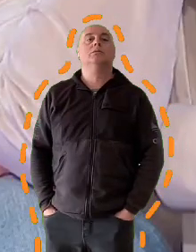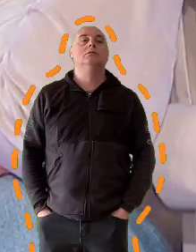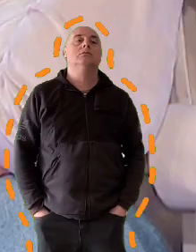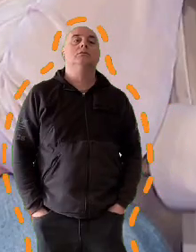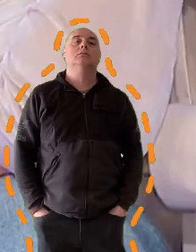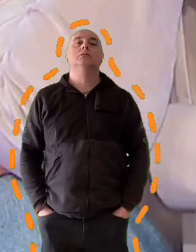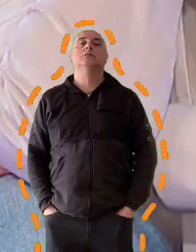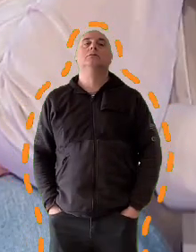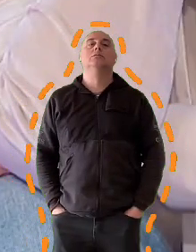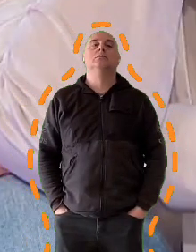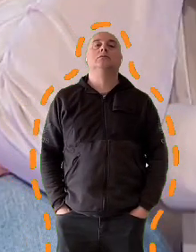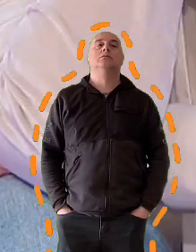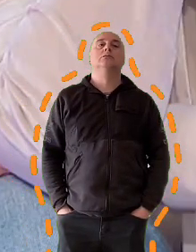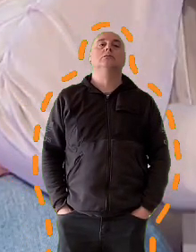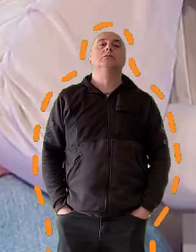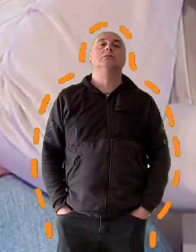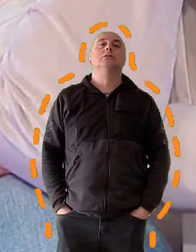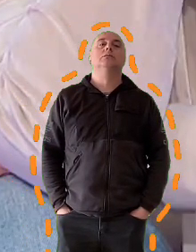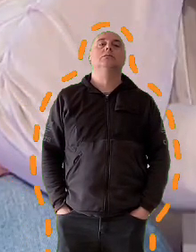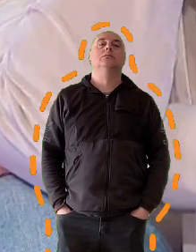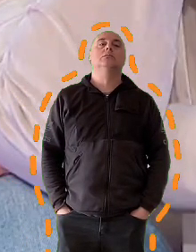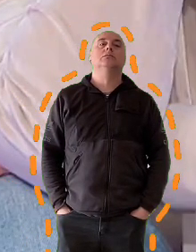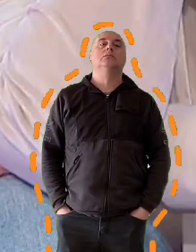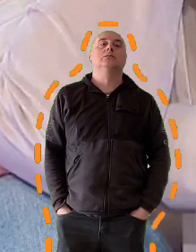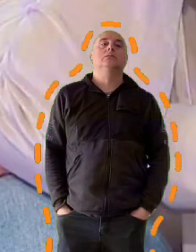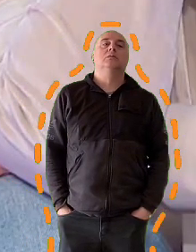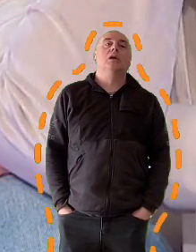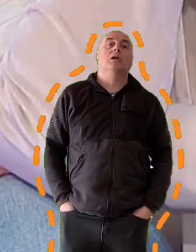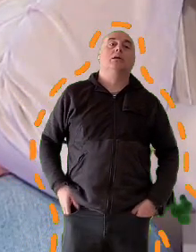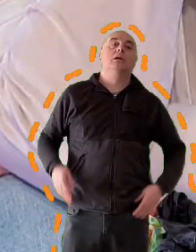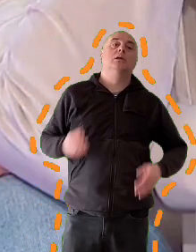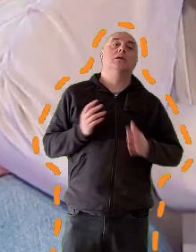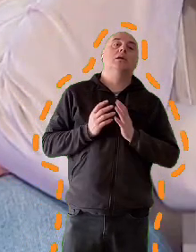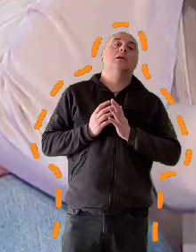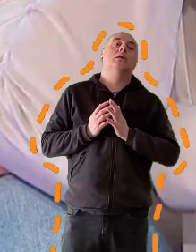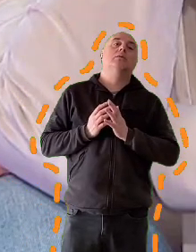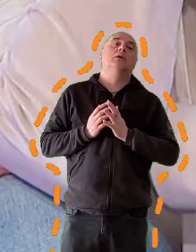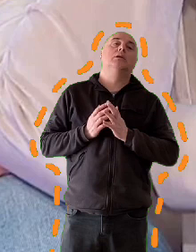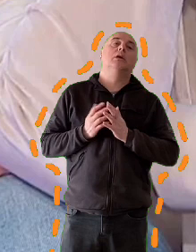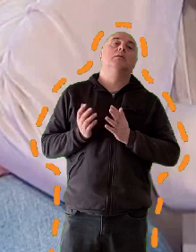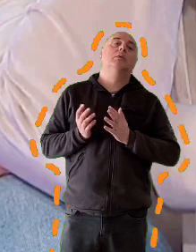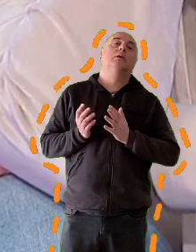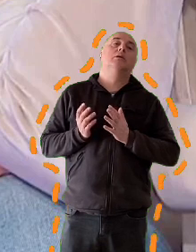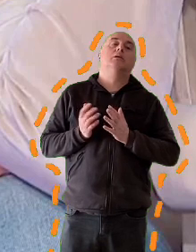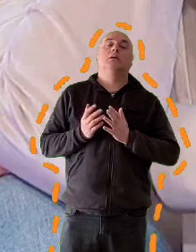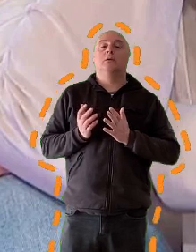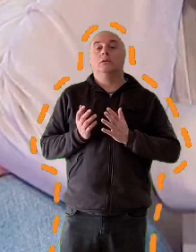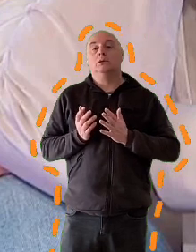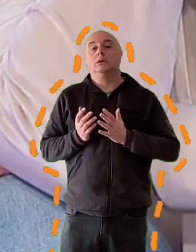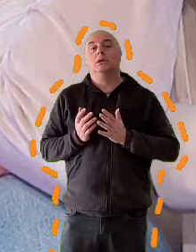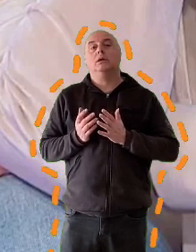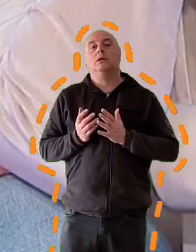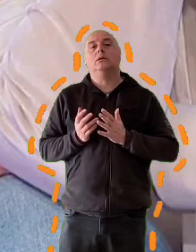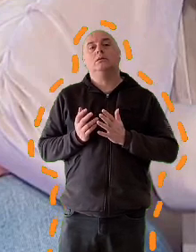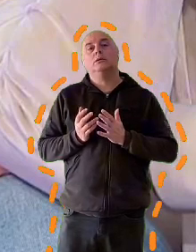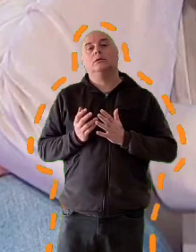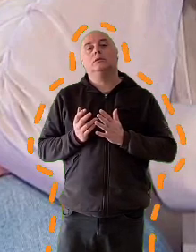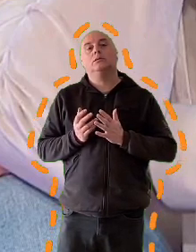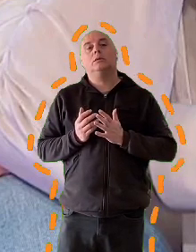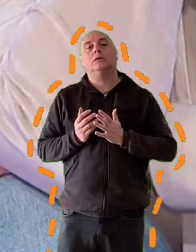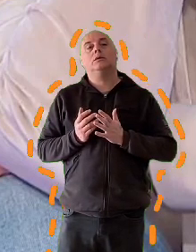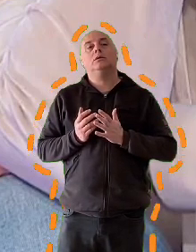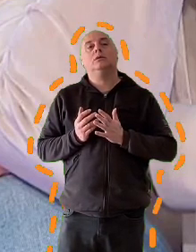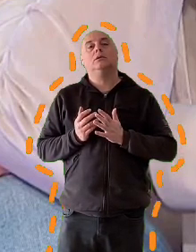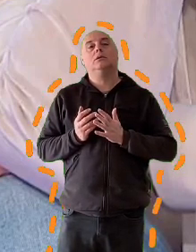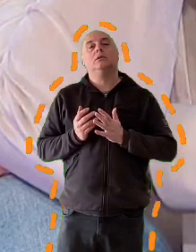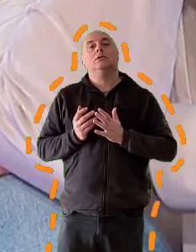puntata emozionante quella di Uomini e Donne trasmessa oggi mercoledì 2 ottobre per i fan storici del programma di Maria